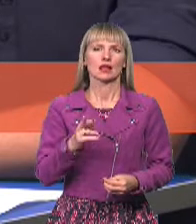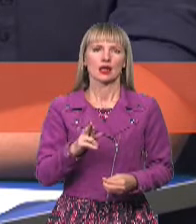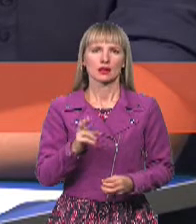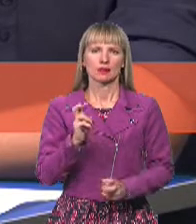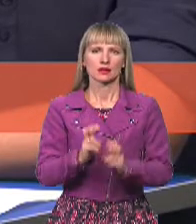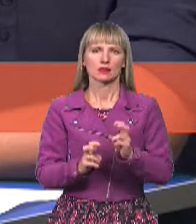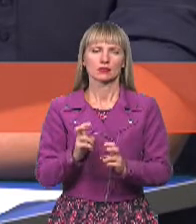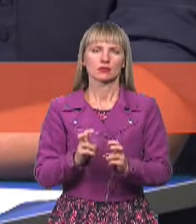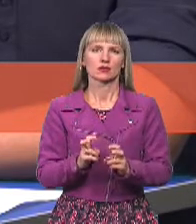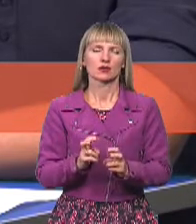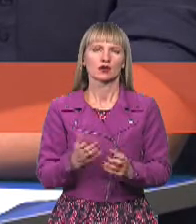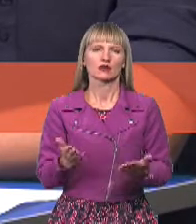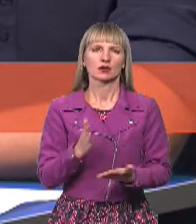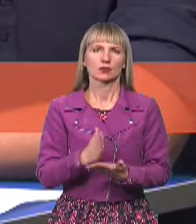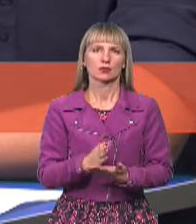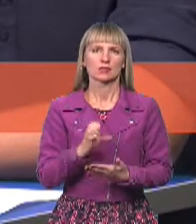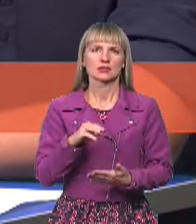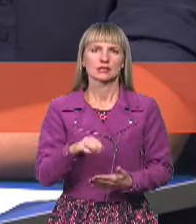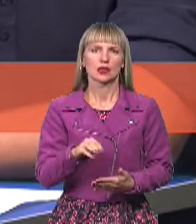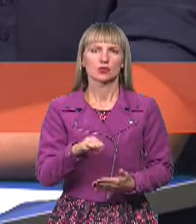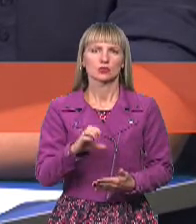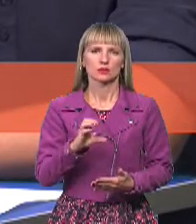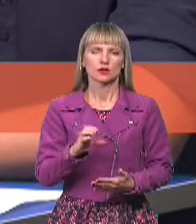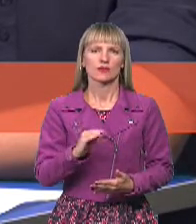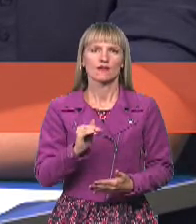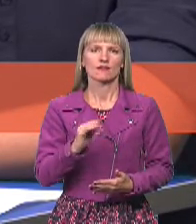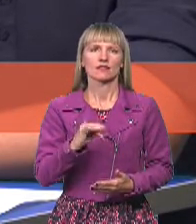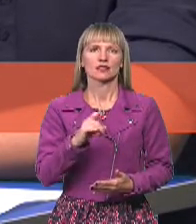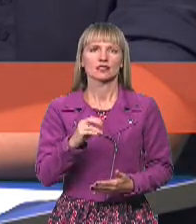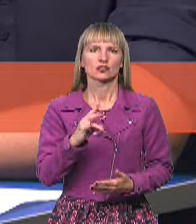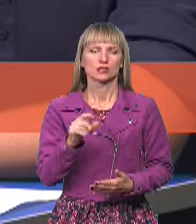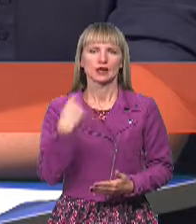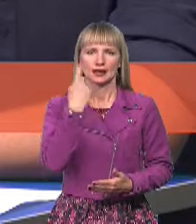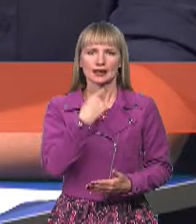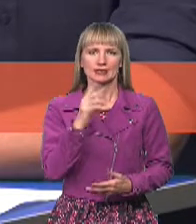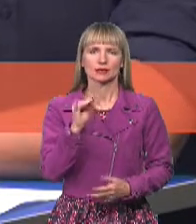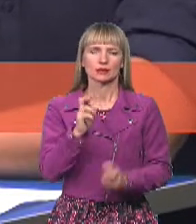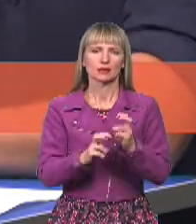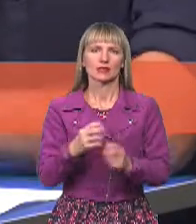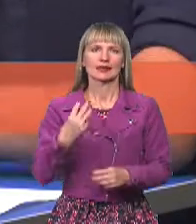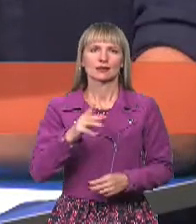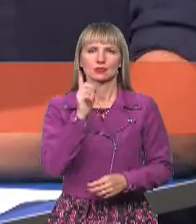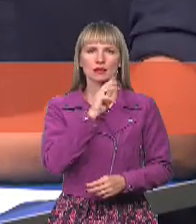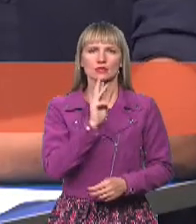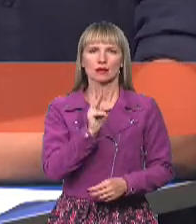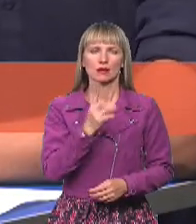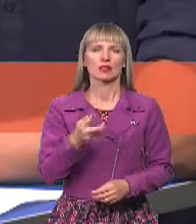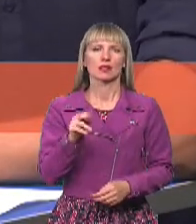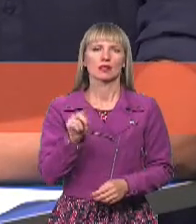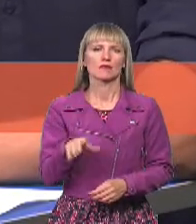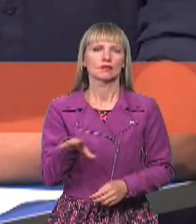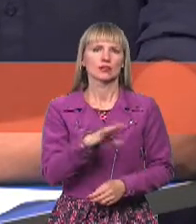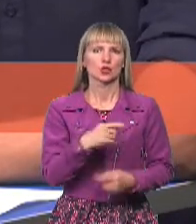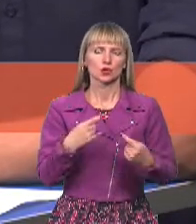операторов рынка, которые имеют статус физических лиц предпринимателей, и 30 минимальных заработных плат это для всех